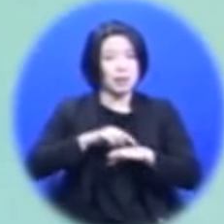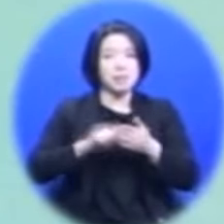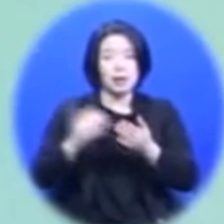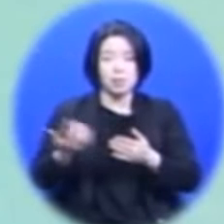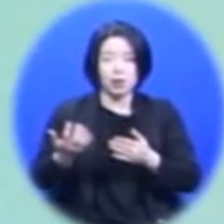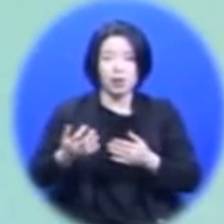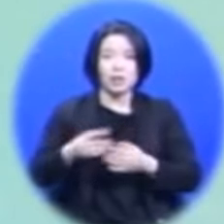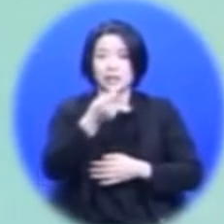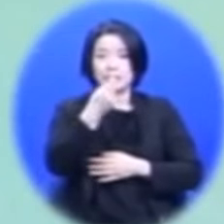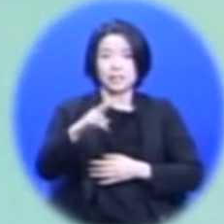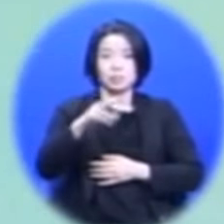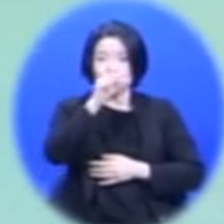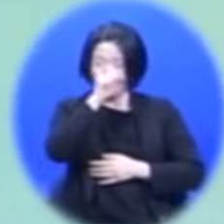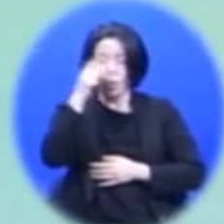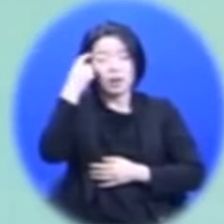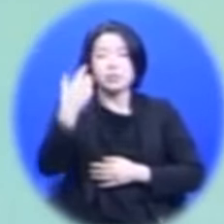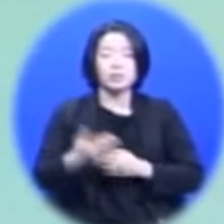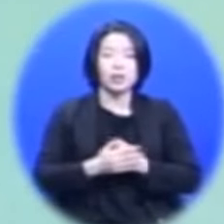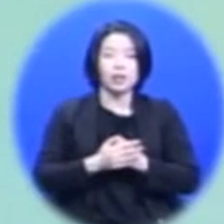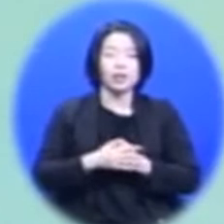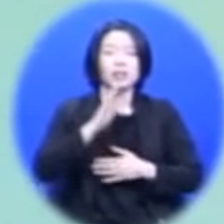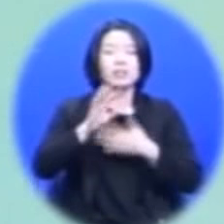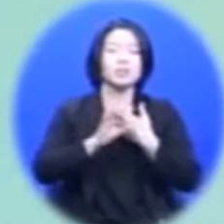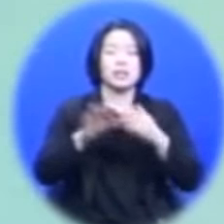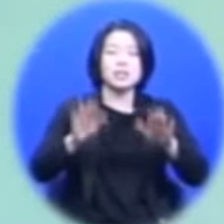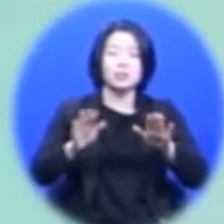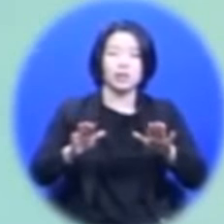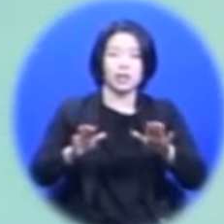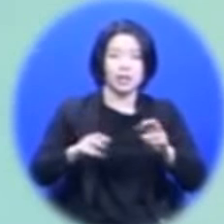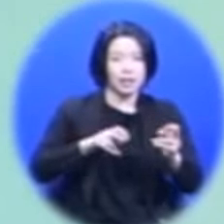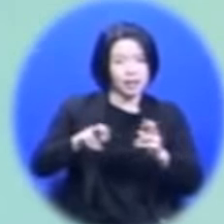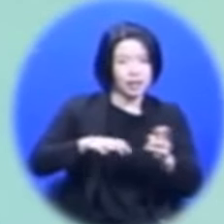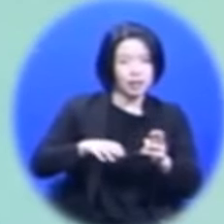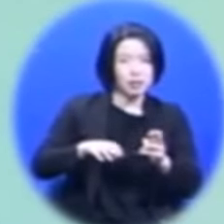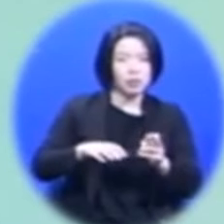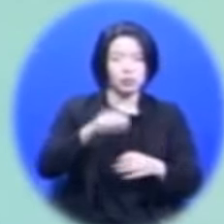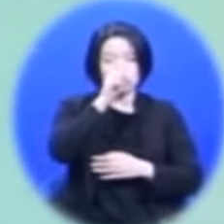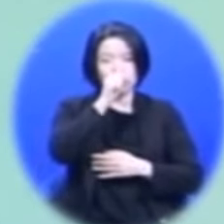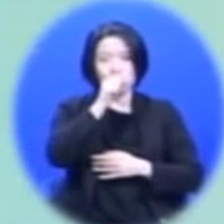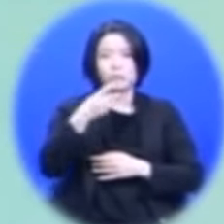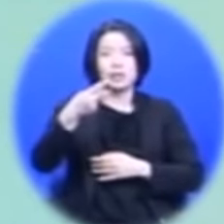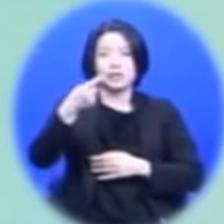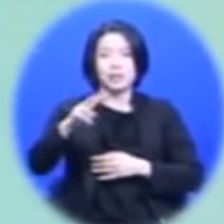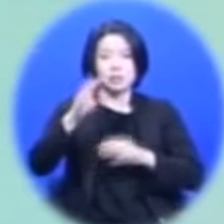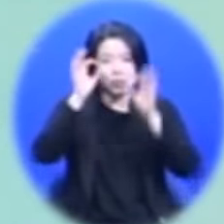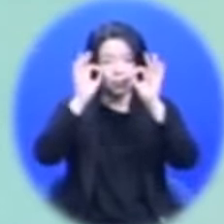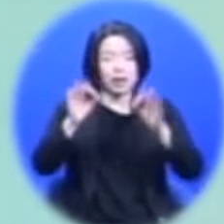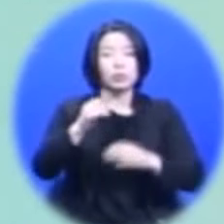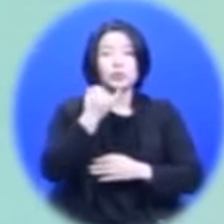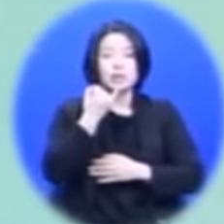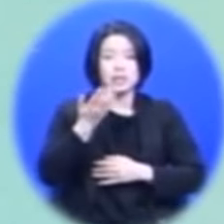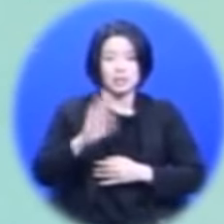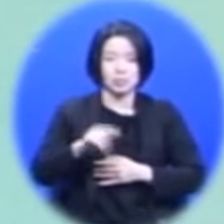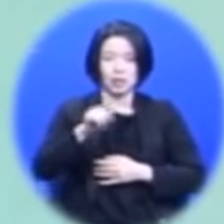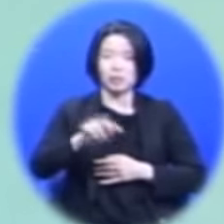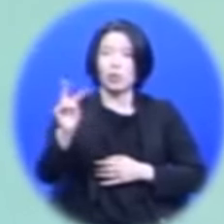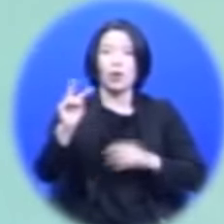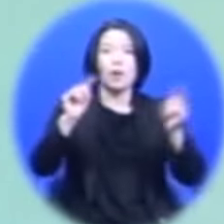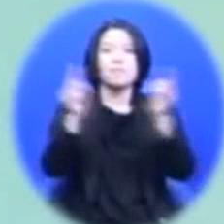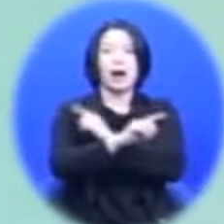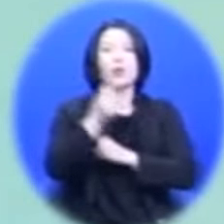좋아하십니까? 그러면 이번에 게임해도 좋고 드라마 봐도 좋은데 그걸